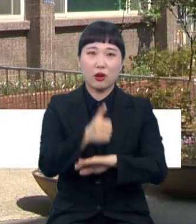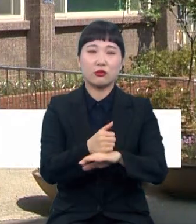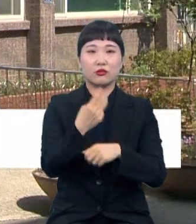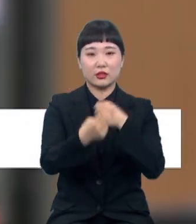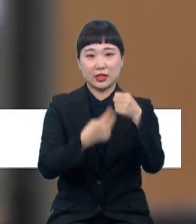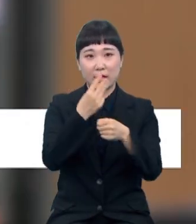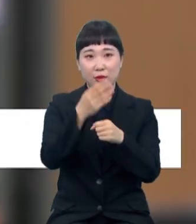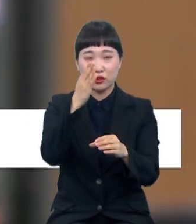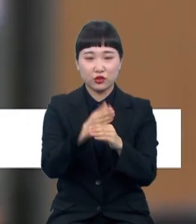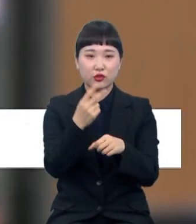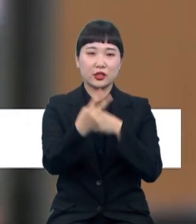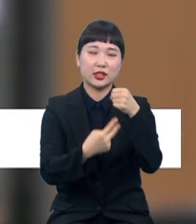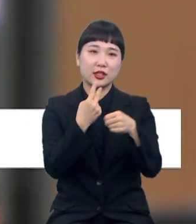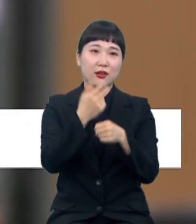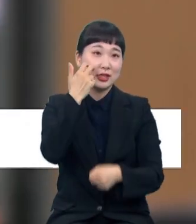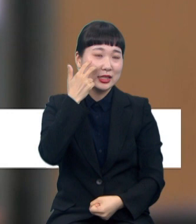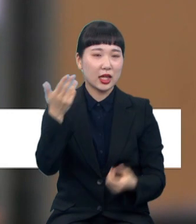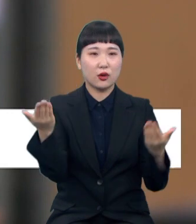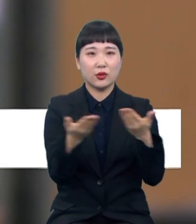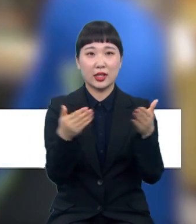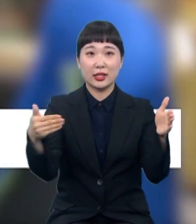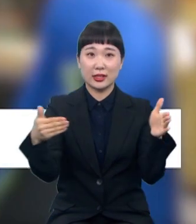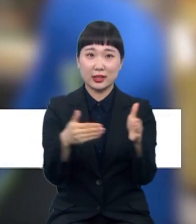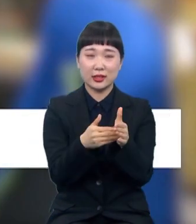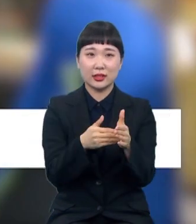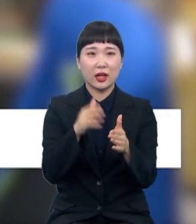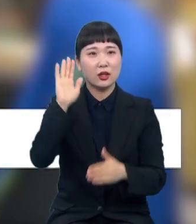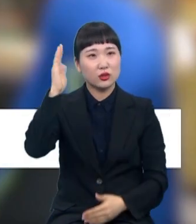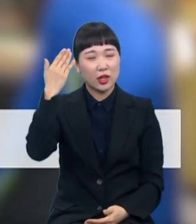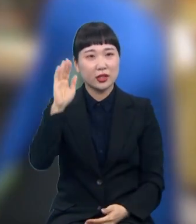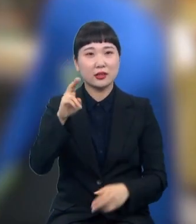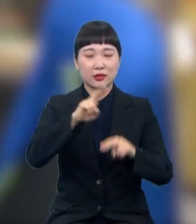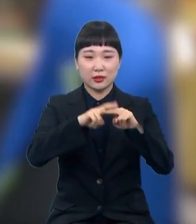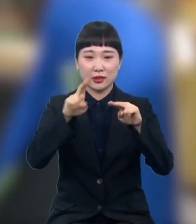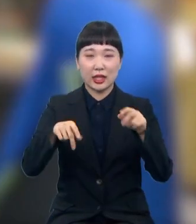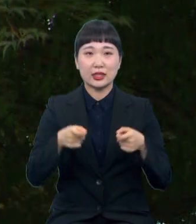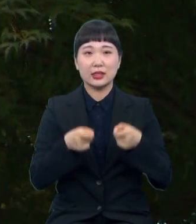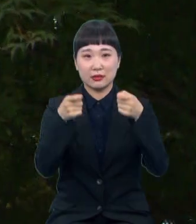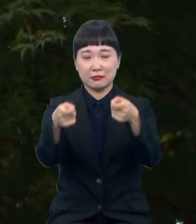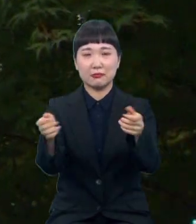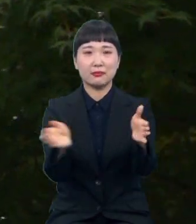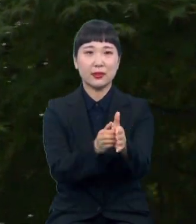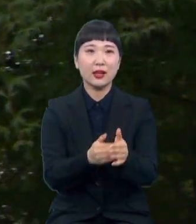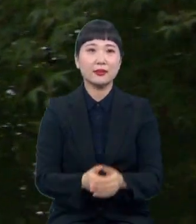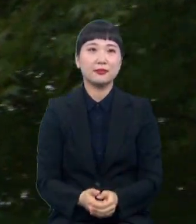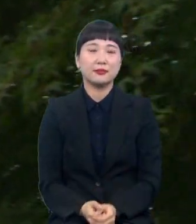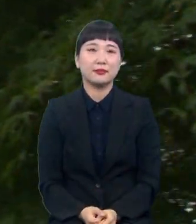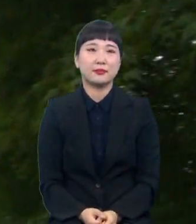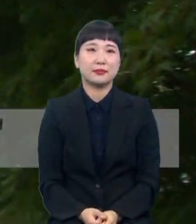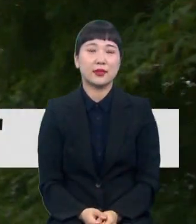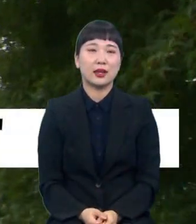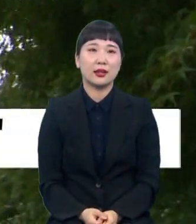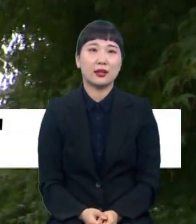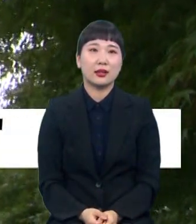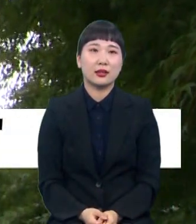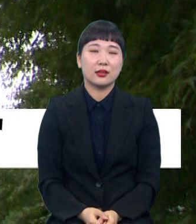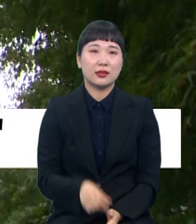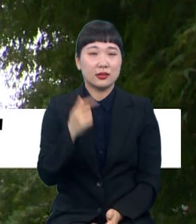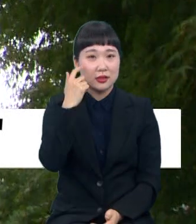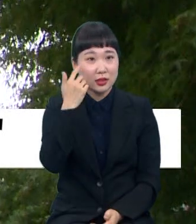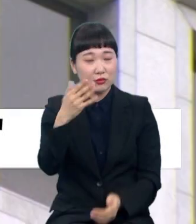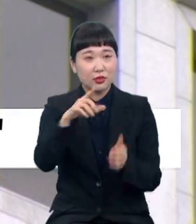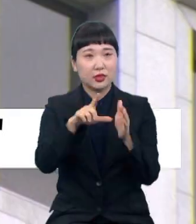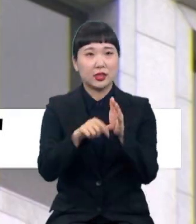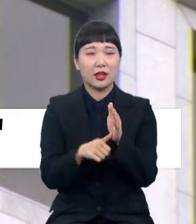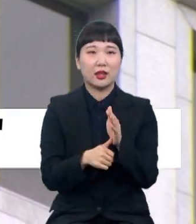중 2년 7개월을 근무한 뒤 최근 사직서를 제출했습니다. 입장을 묻는 취재진의 질문에 대해